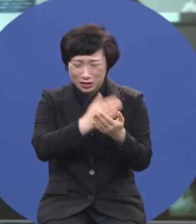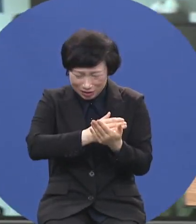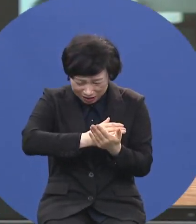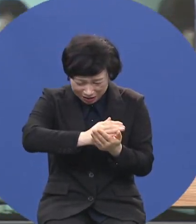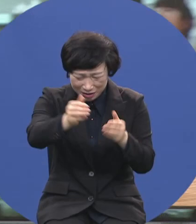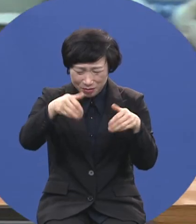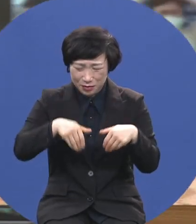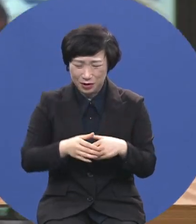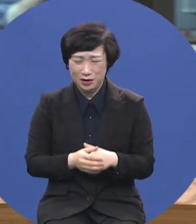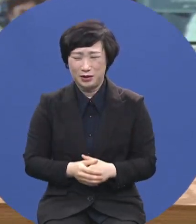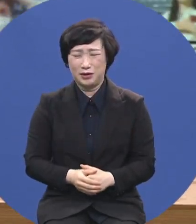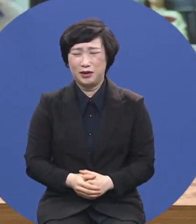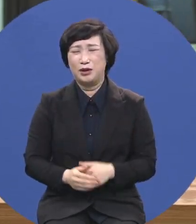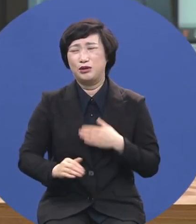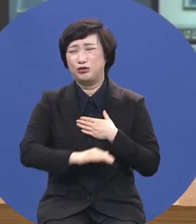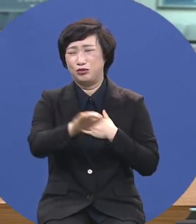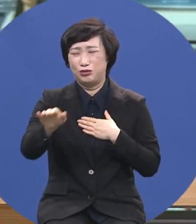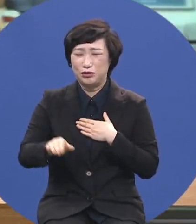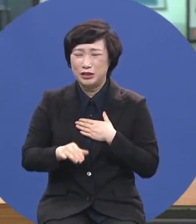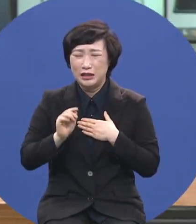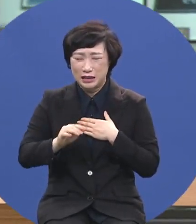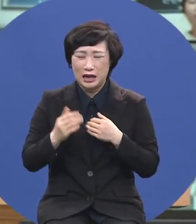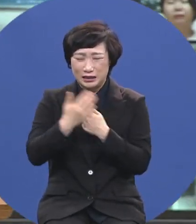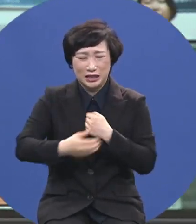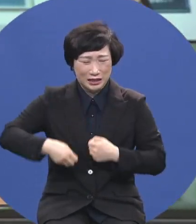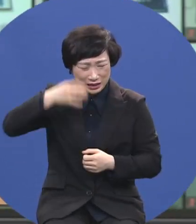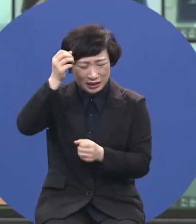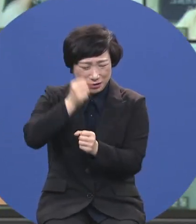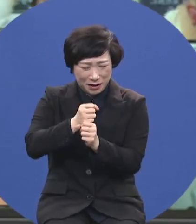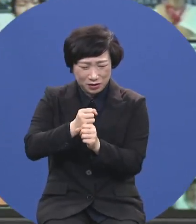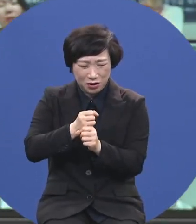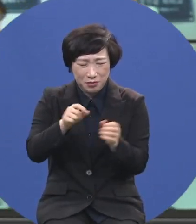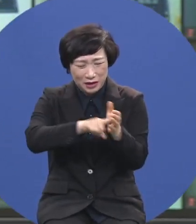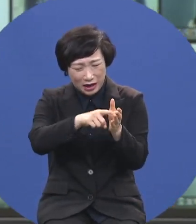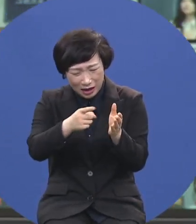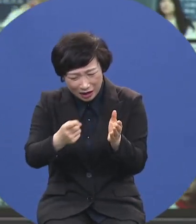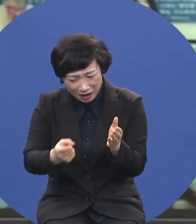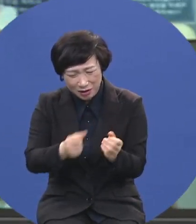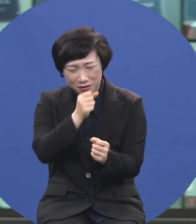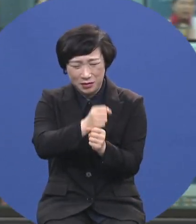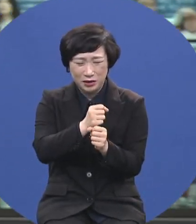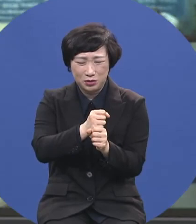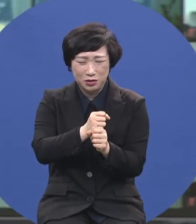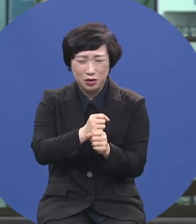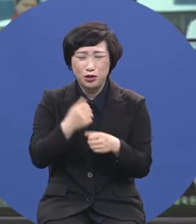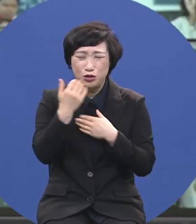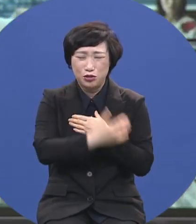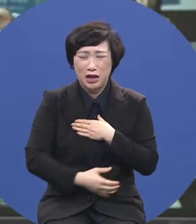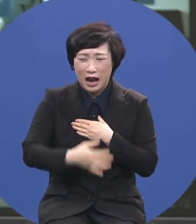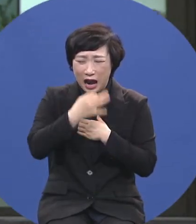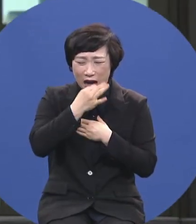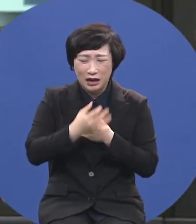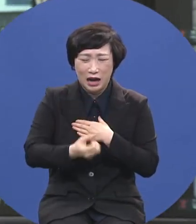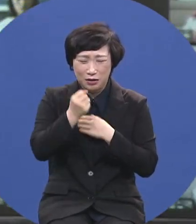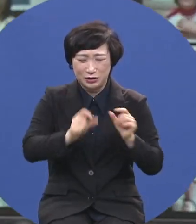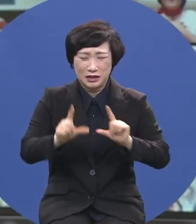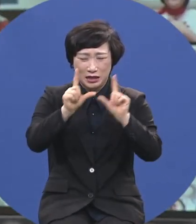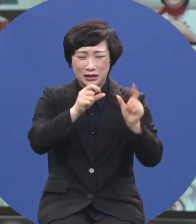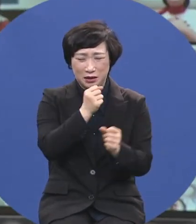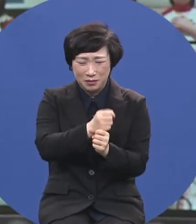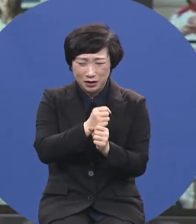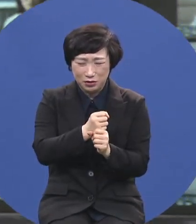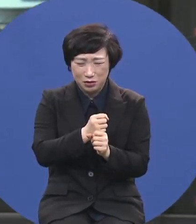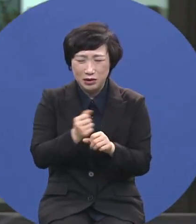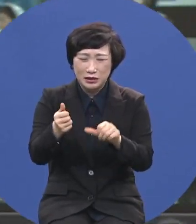떠나가야 합니다. 은혜를 망각하게 만들고 믿음에서 타락하게 만들고 육신의 정욕으로 살게